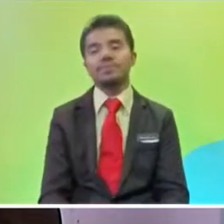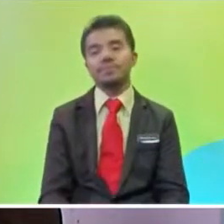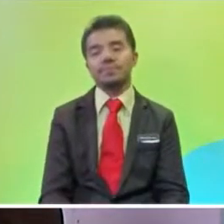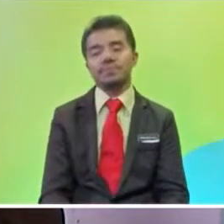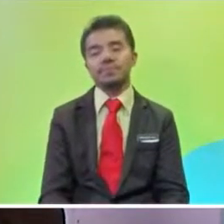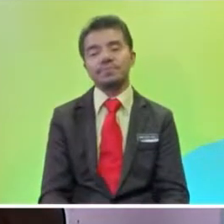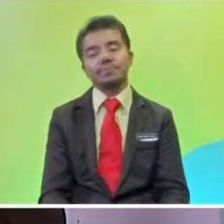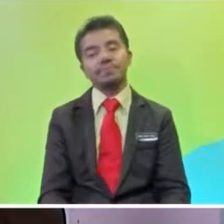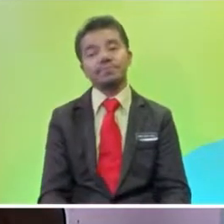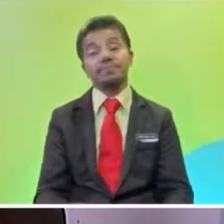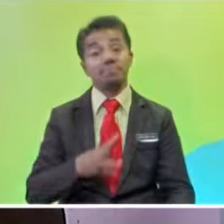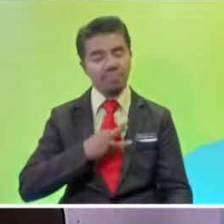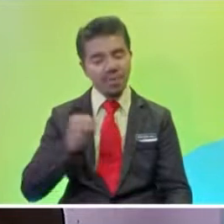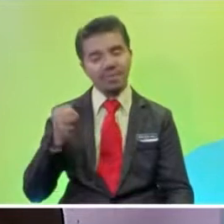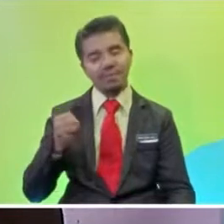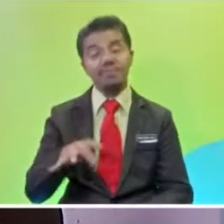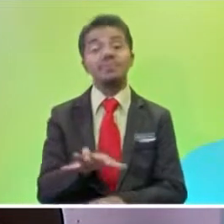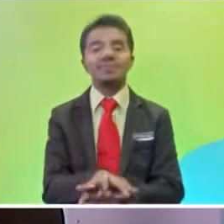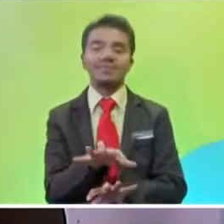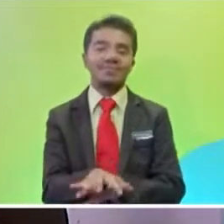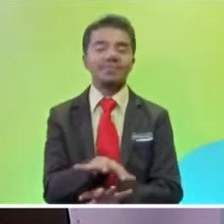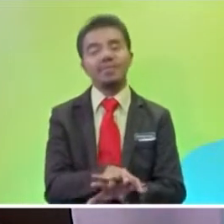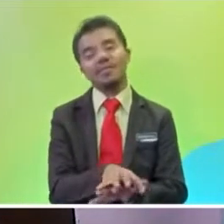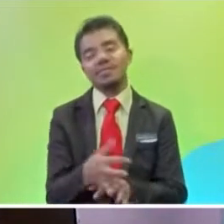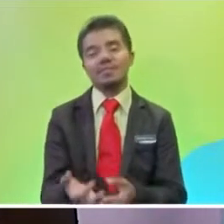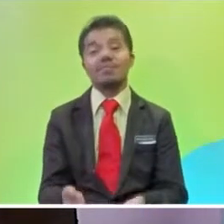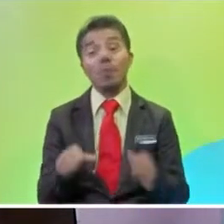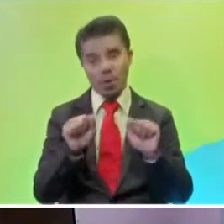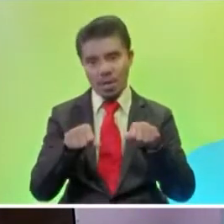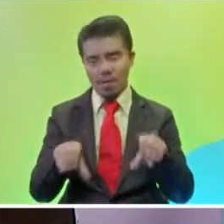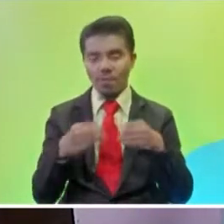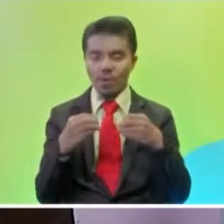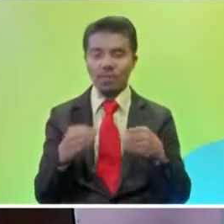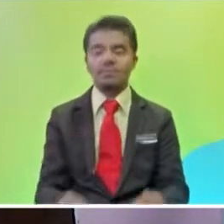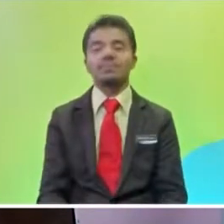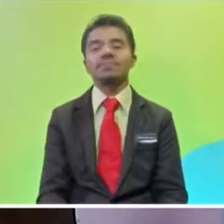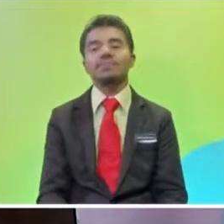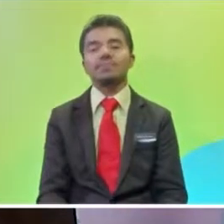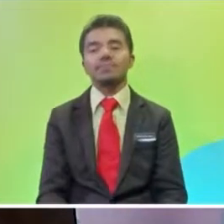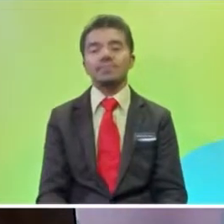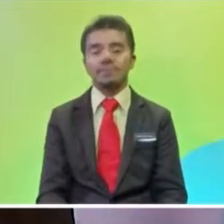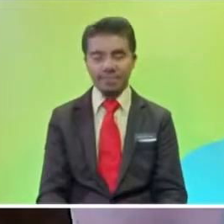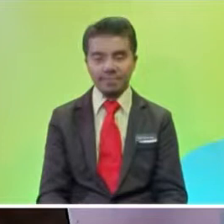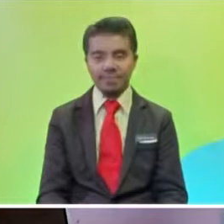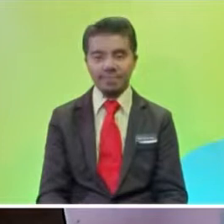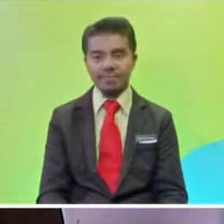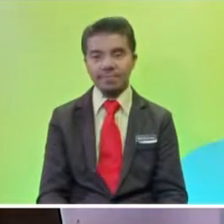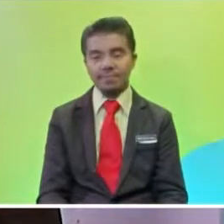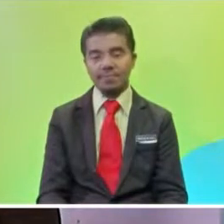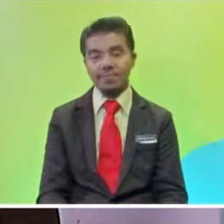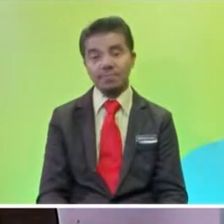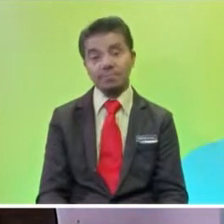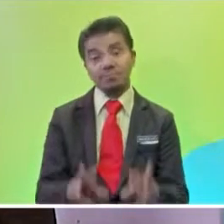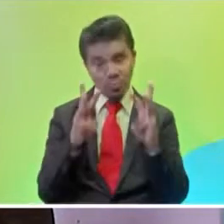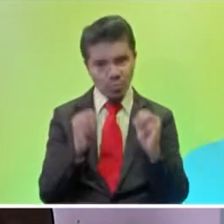ucapan supaya benda itu bagi dia hias itu boleh disampaikan dengan jelas ada mudiknya nampak